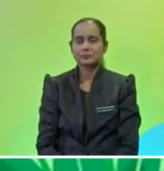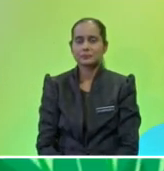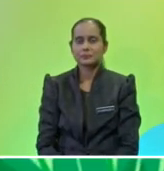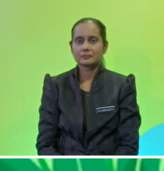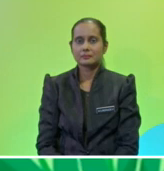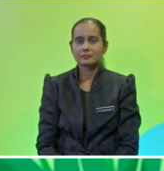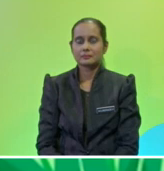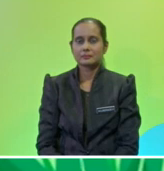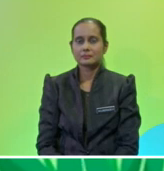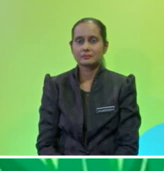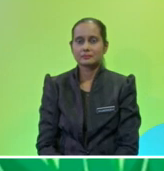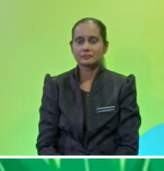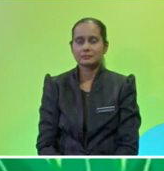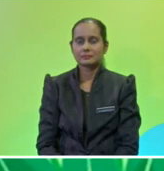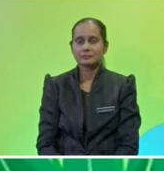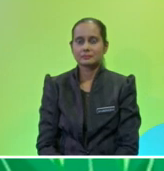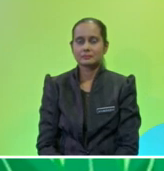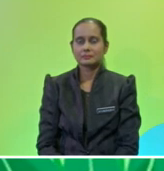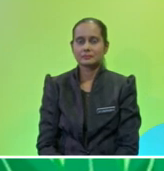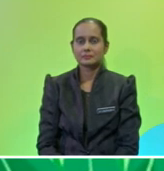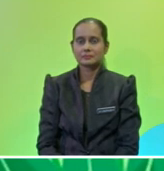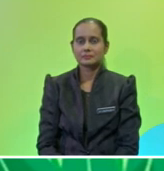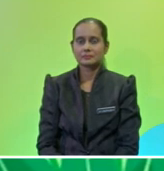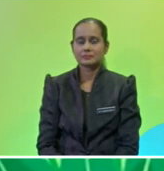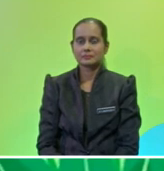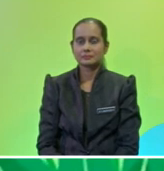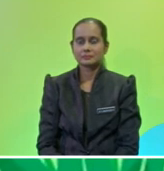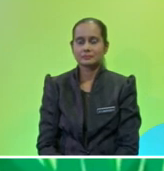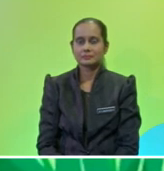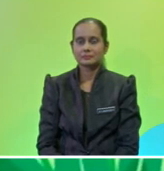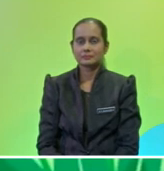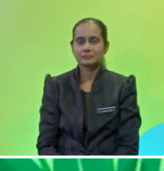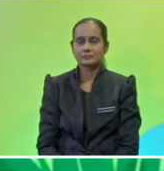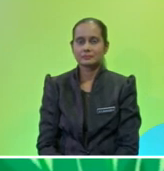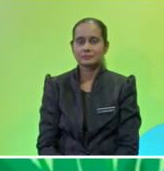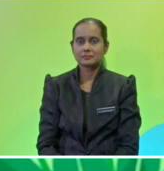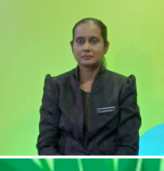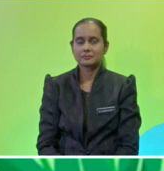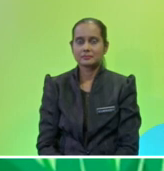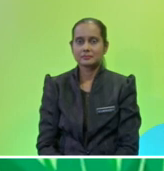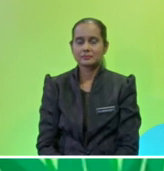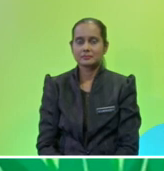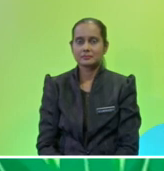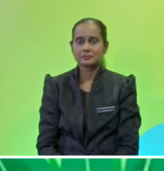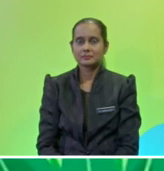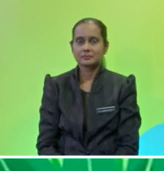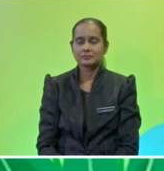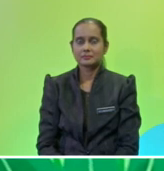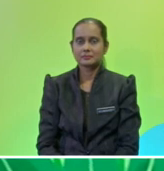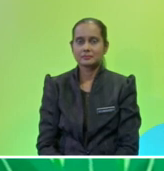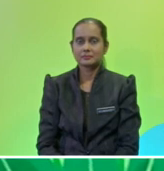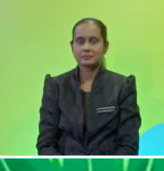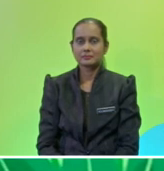beri lagi Kalau hari beri lagi Maksudnya tambah berapa cekgu 8